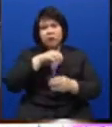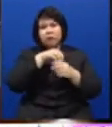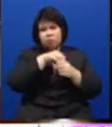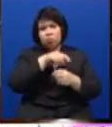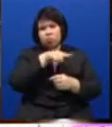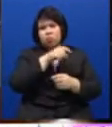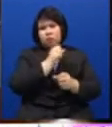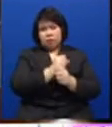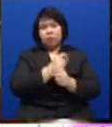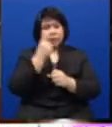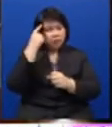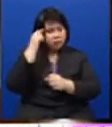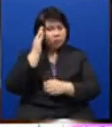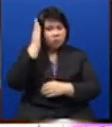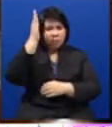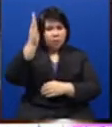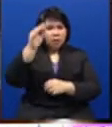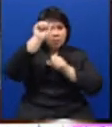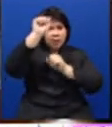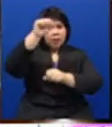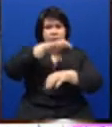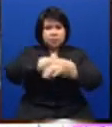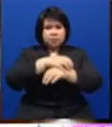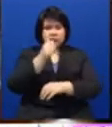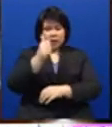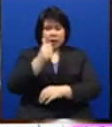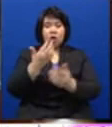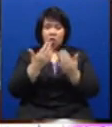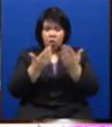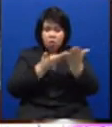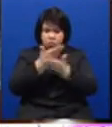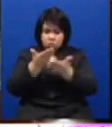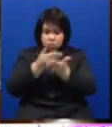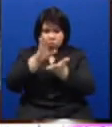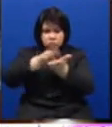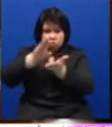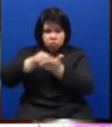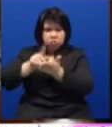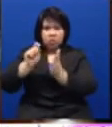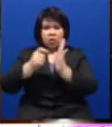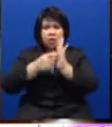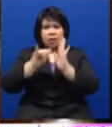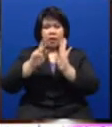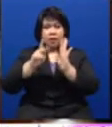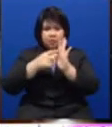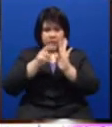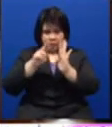ายจับได้เร็วๆนี้ซึ่งทุกคดีจะมีการสอบสวนร่วมกับอัยการสูงสุด